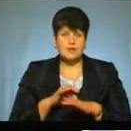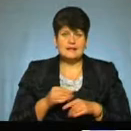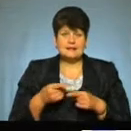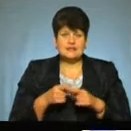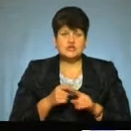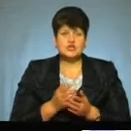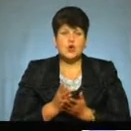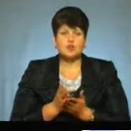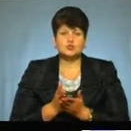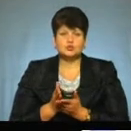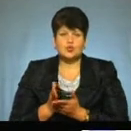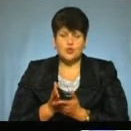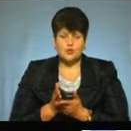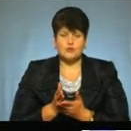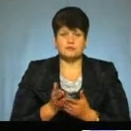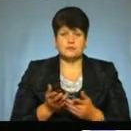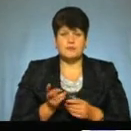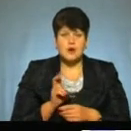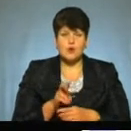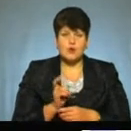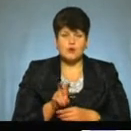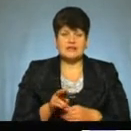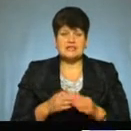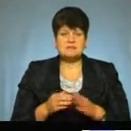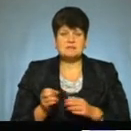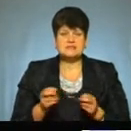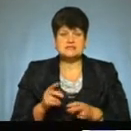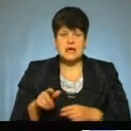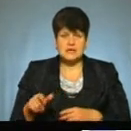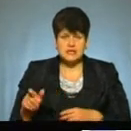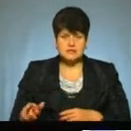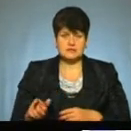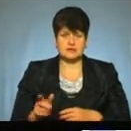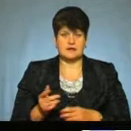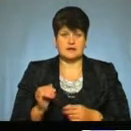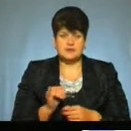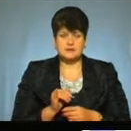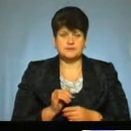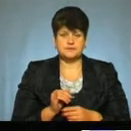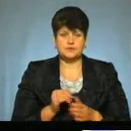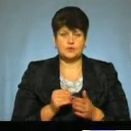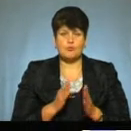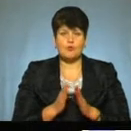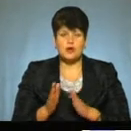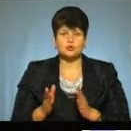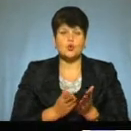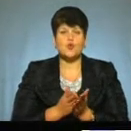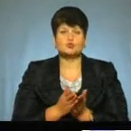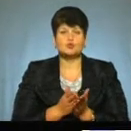технічне обслуговування управління газогосподарства, приходили спеціалісти відповідно до порядку